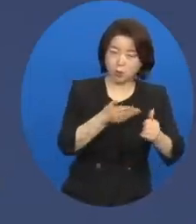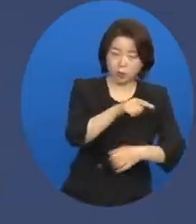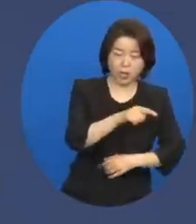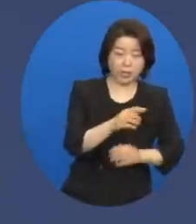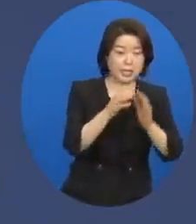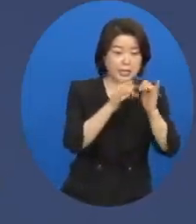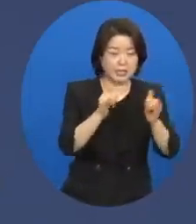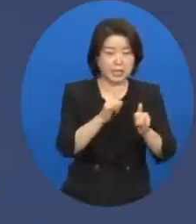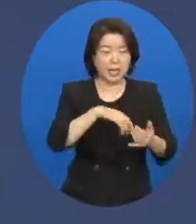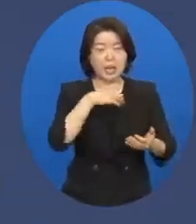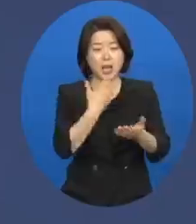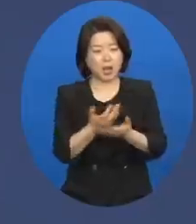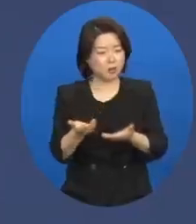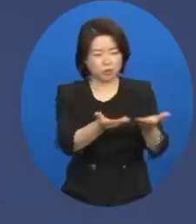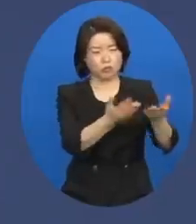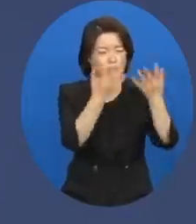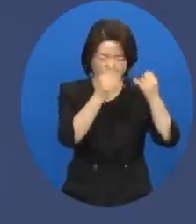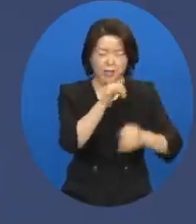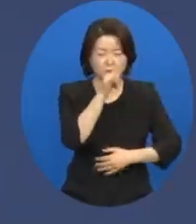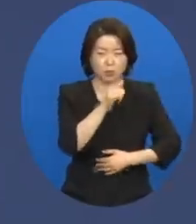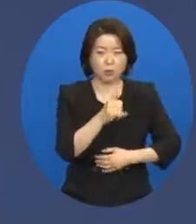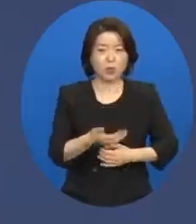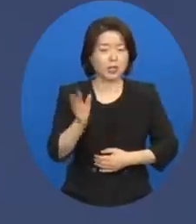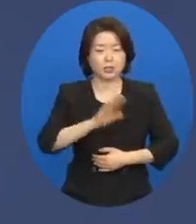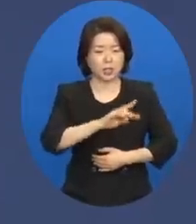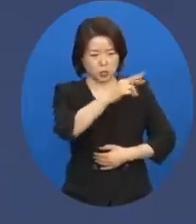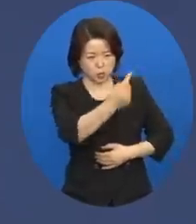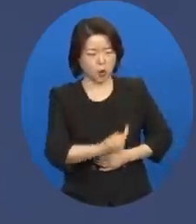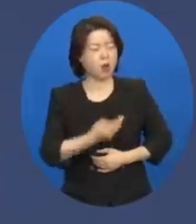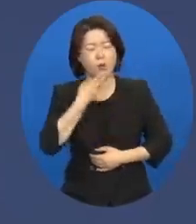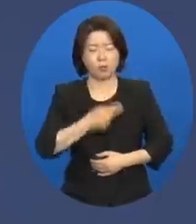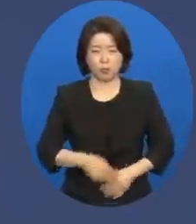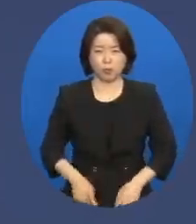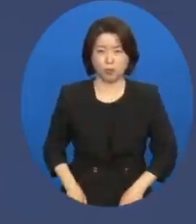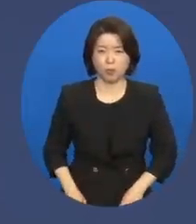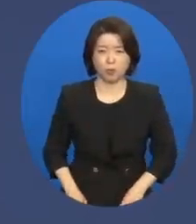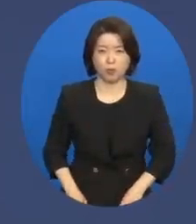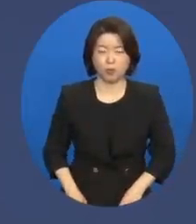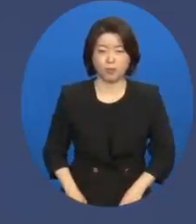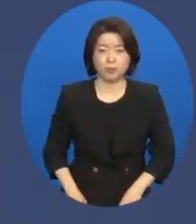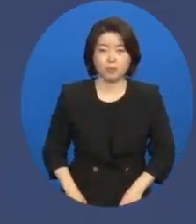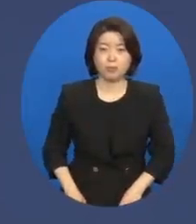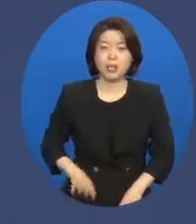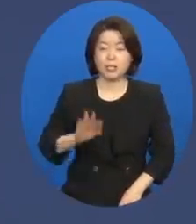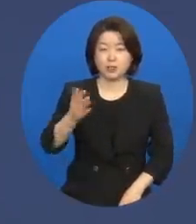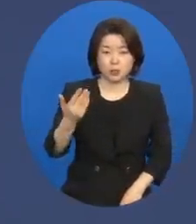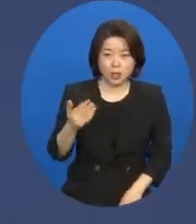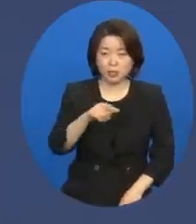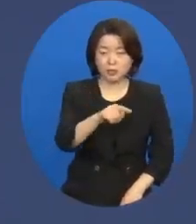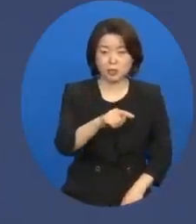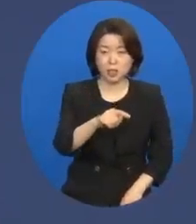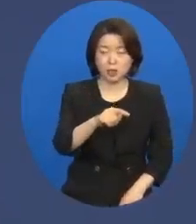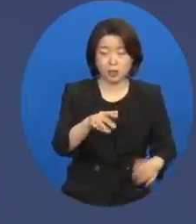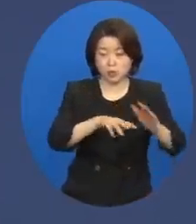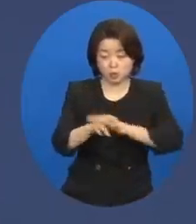죄인들을 감동시키기에 충분하지 않겠어요? 안 돌아와요 여러분. 최고급 백성 보셨죠?